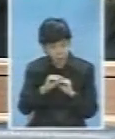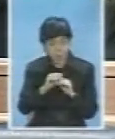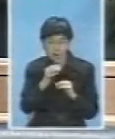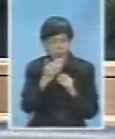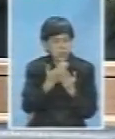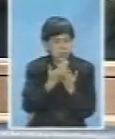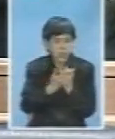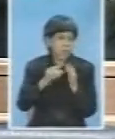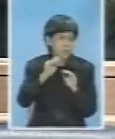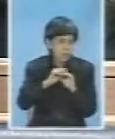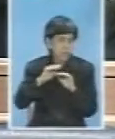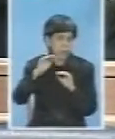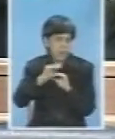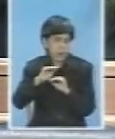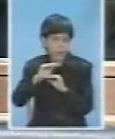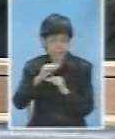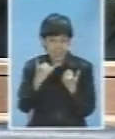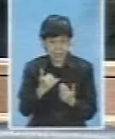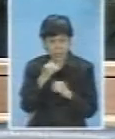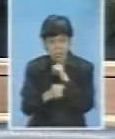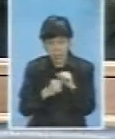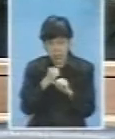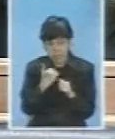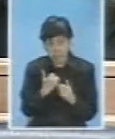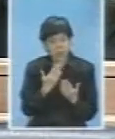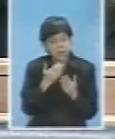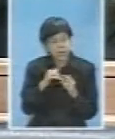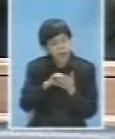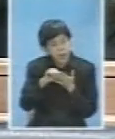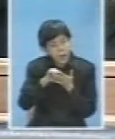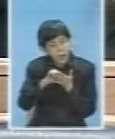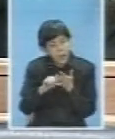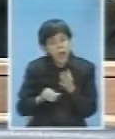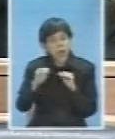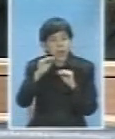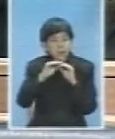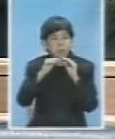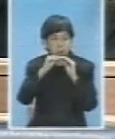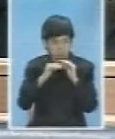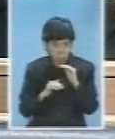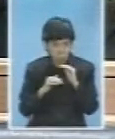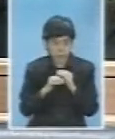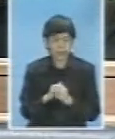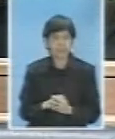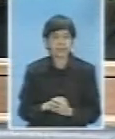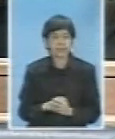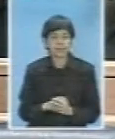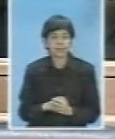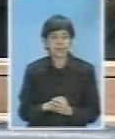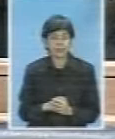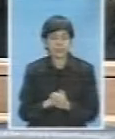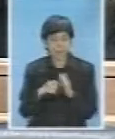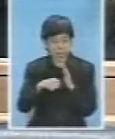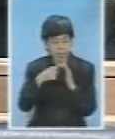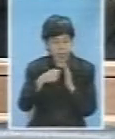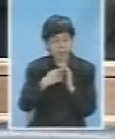กปีแต่ปีนี้ได้มีการแปลยติเพิ่มลดลงด้วยเหตุผลที่ผ